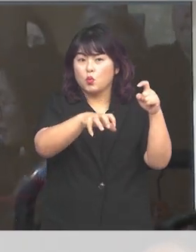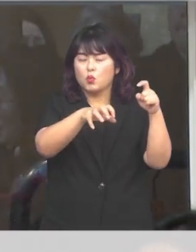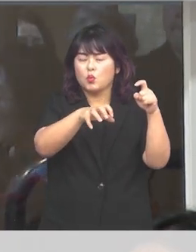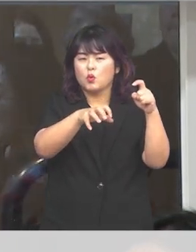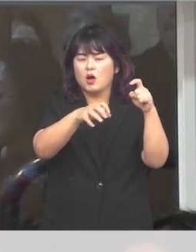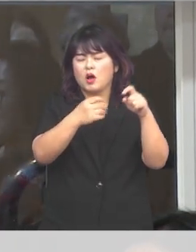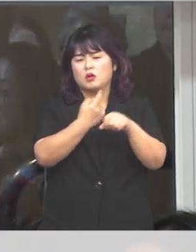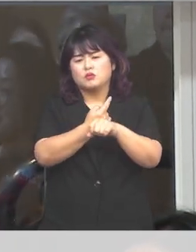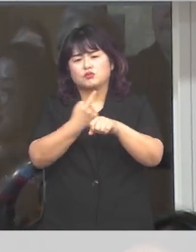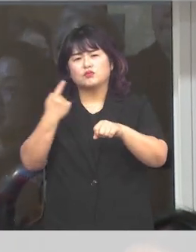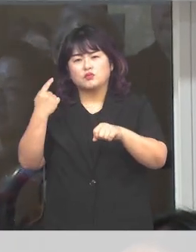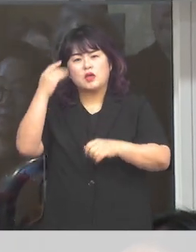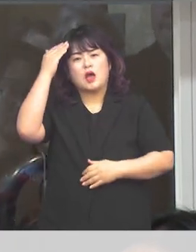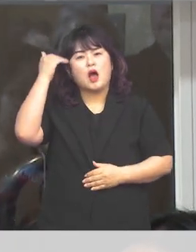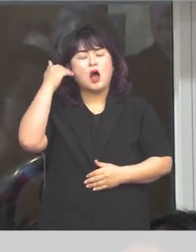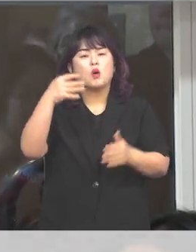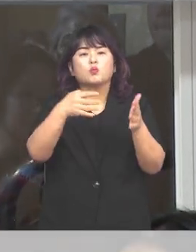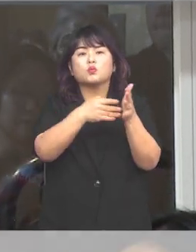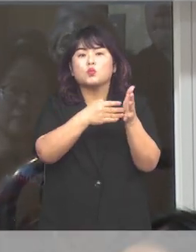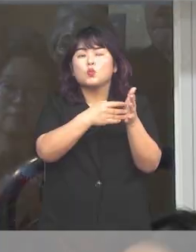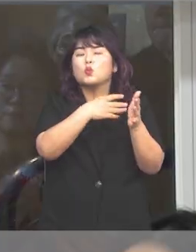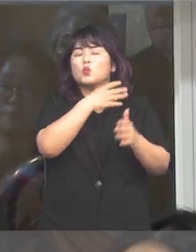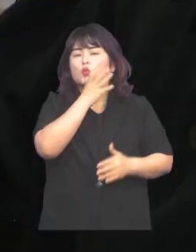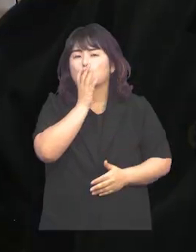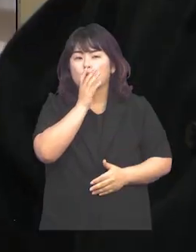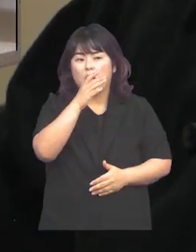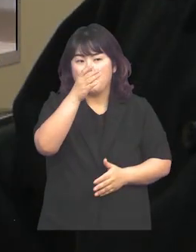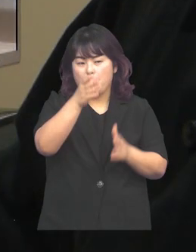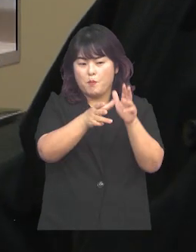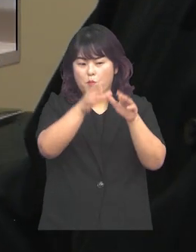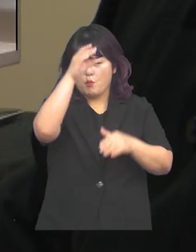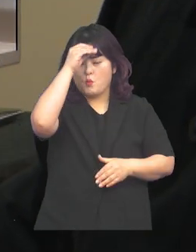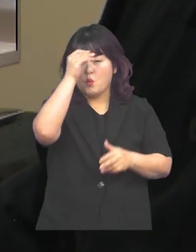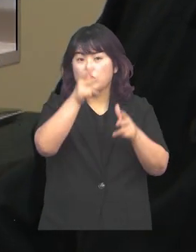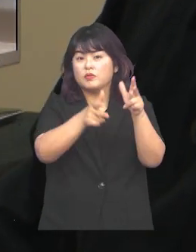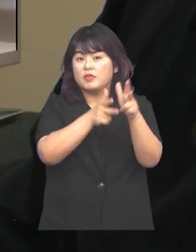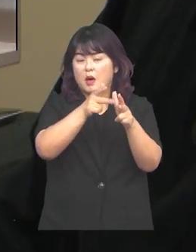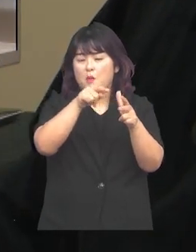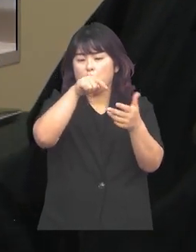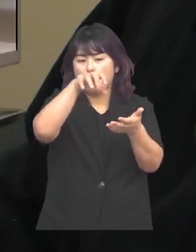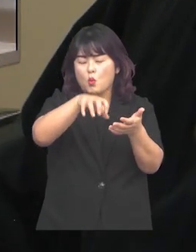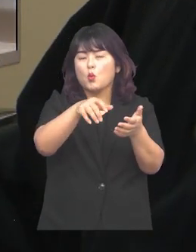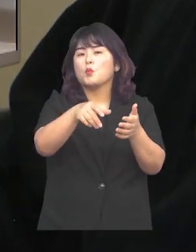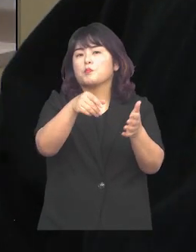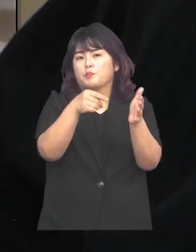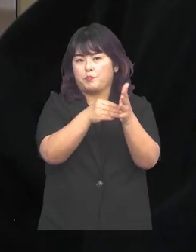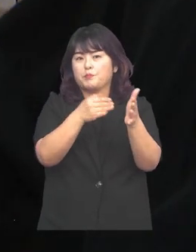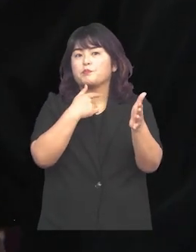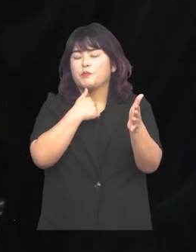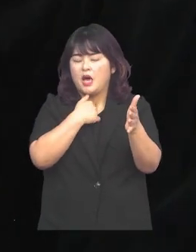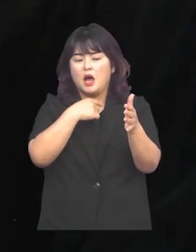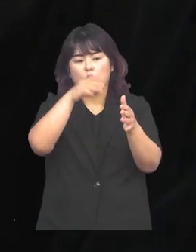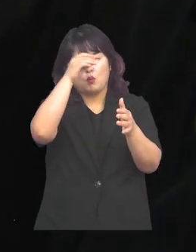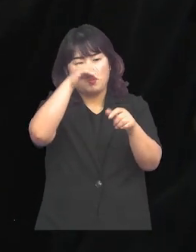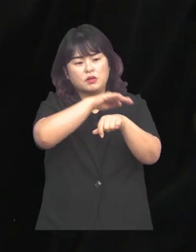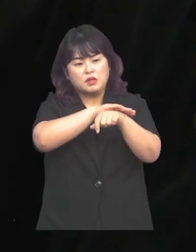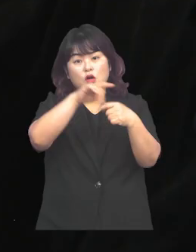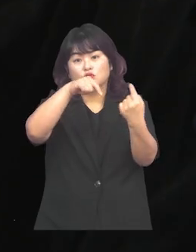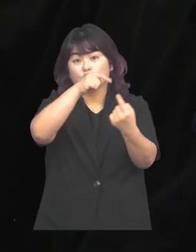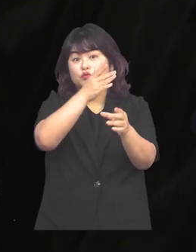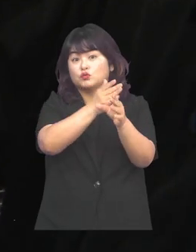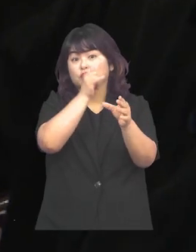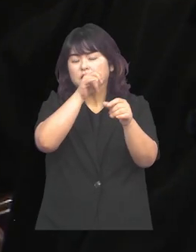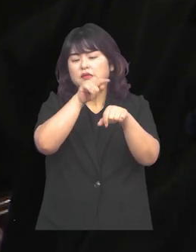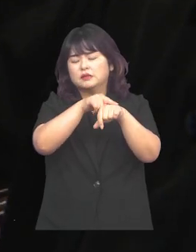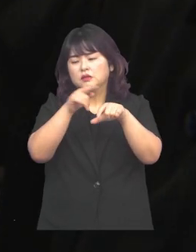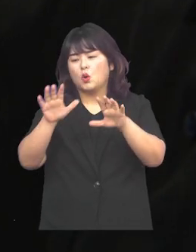경로당이 지난해 대한노인회 스마트 경로당 시범사업 대상으로 선정돼 가장 모범적인 운영이 이루어지는 곳으로